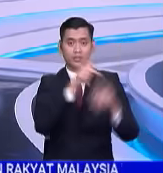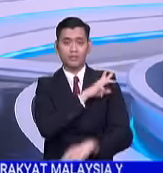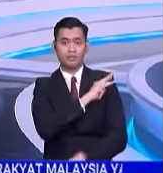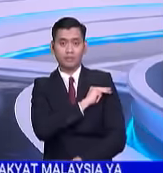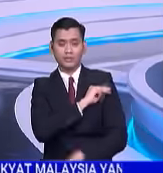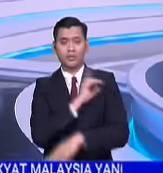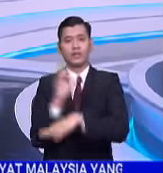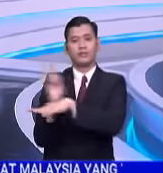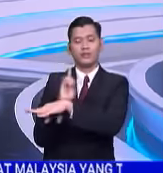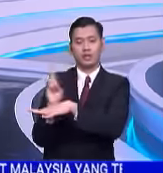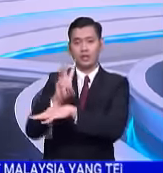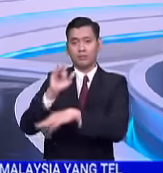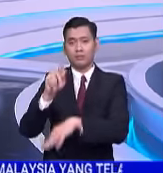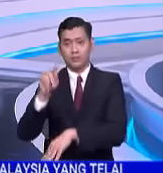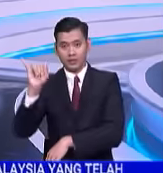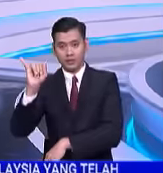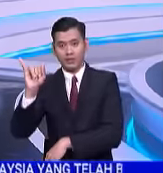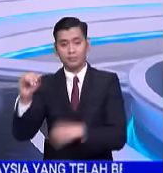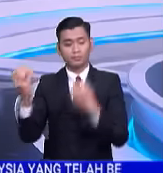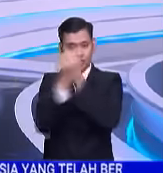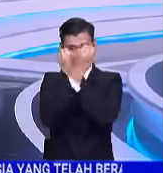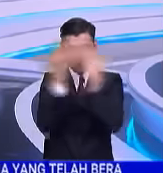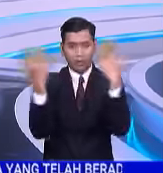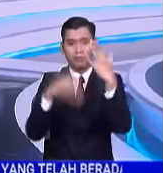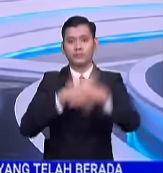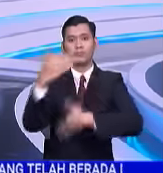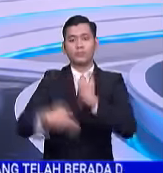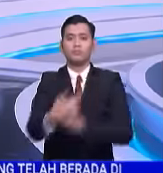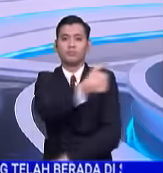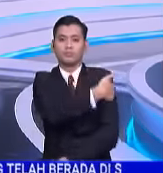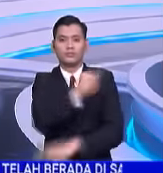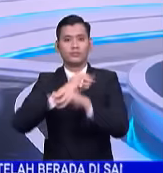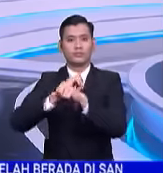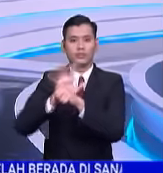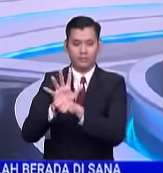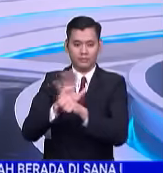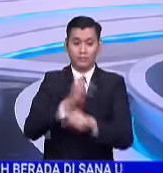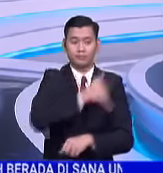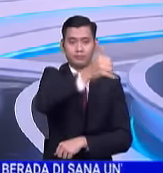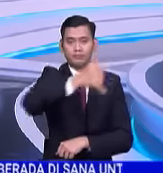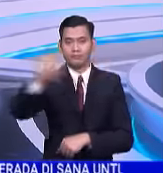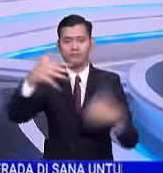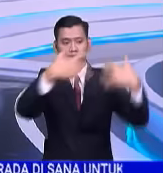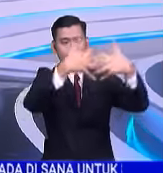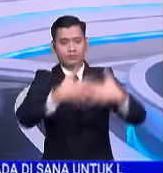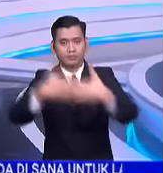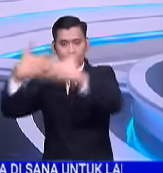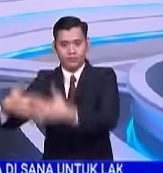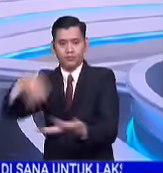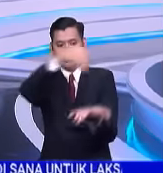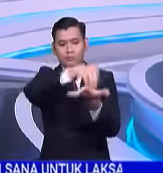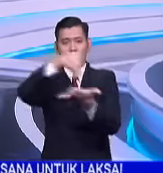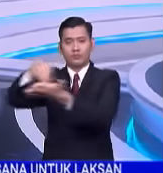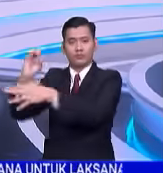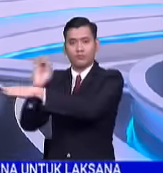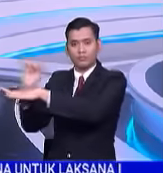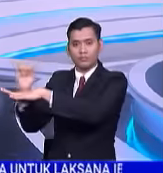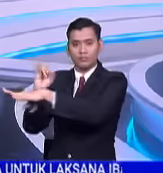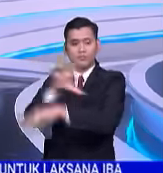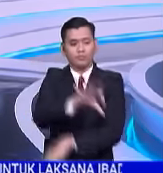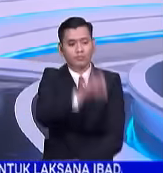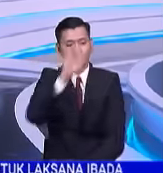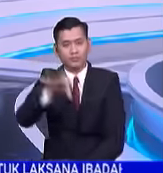Antarabangsa dan Industri MITI berkata proses vaksinasi akan dijalankan di premis kilang dan lokasi perindustrian yang dikenal